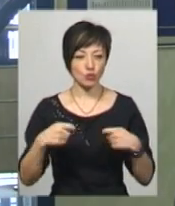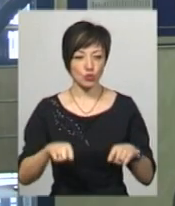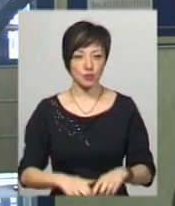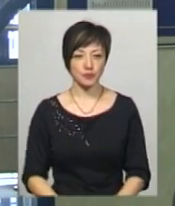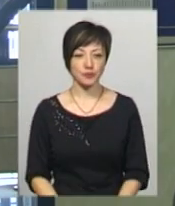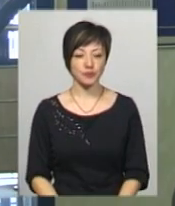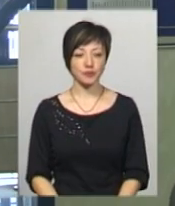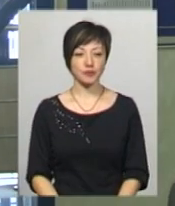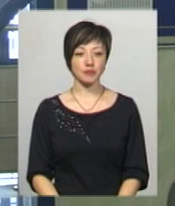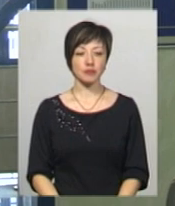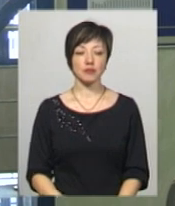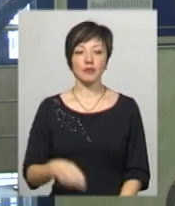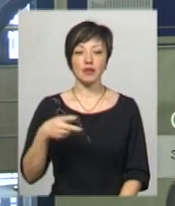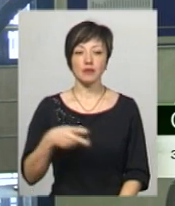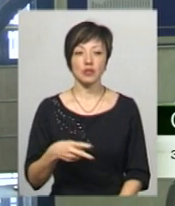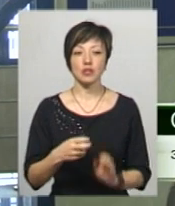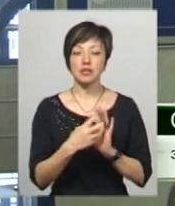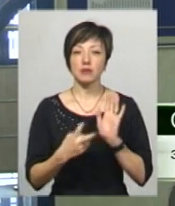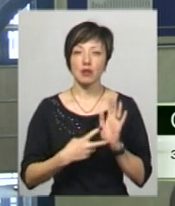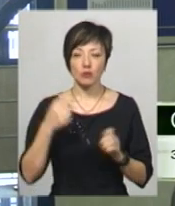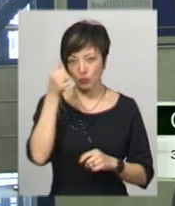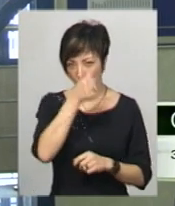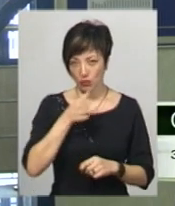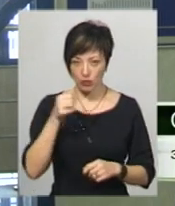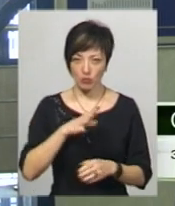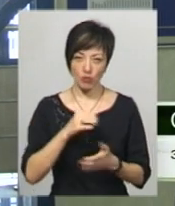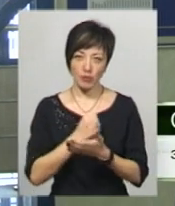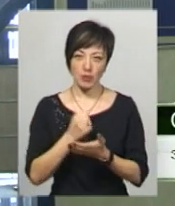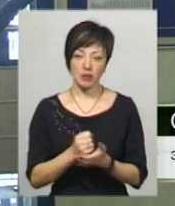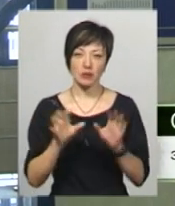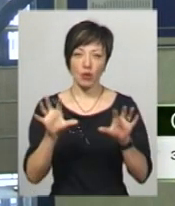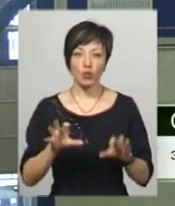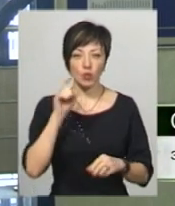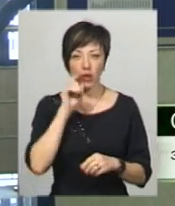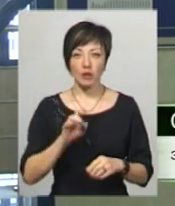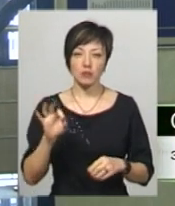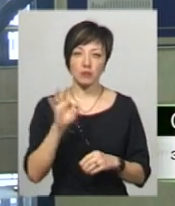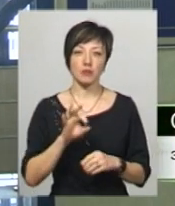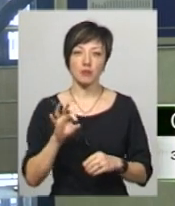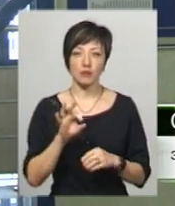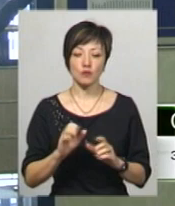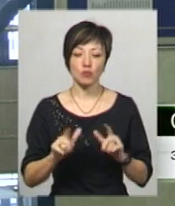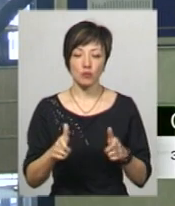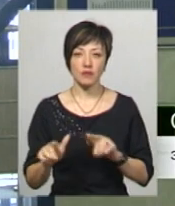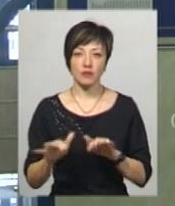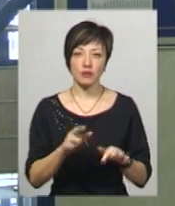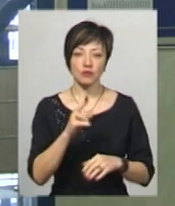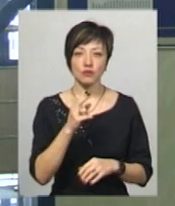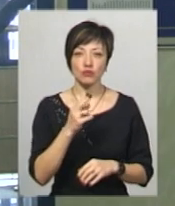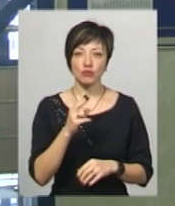2017 році в березні був прийнятий закон України про ринок електричної енергії, який вступив в дію в